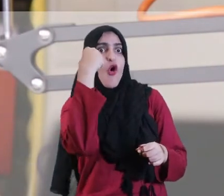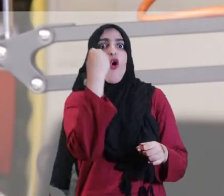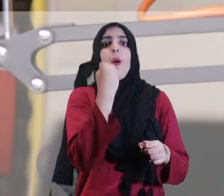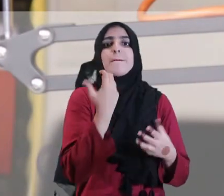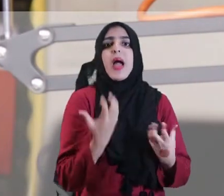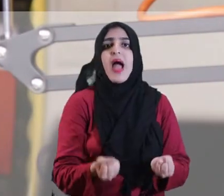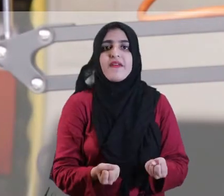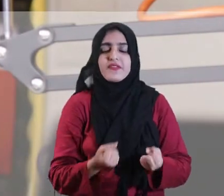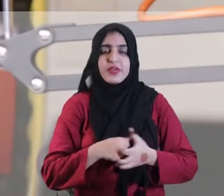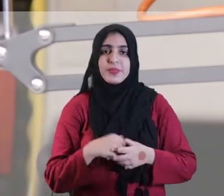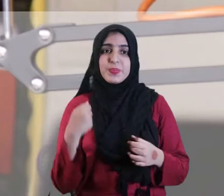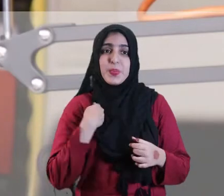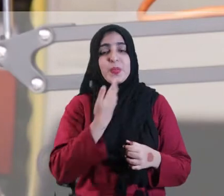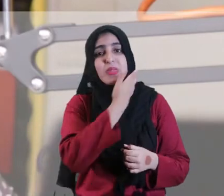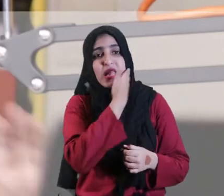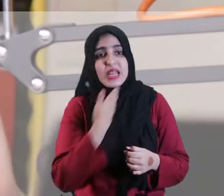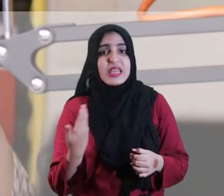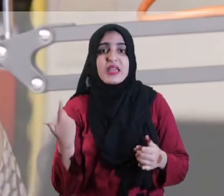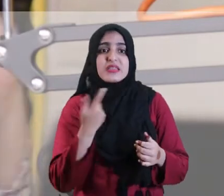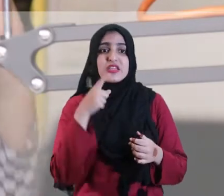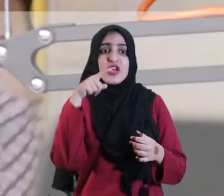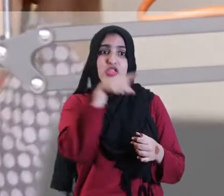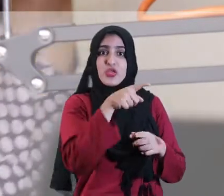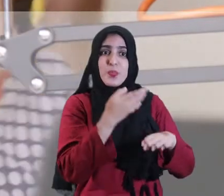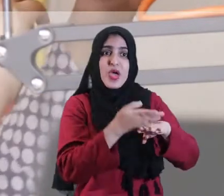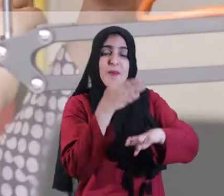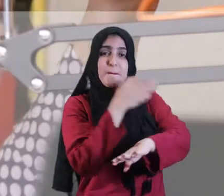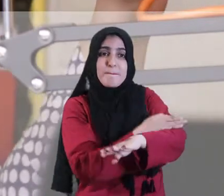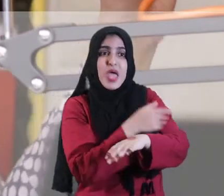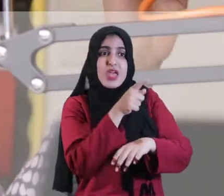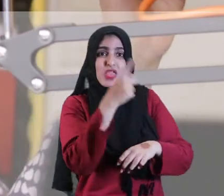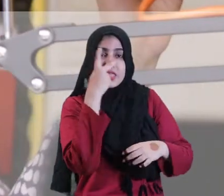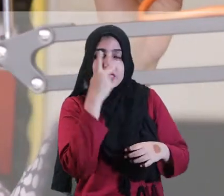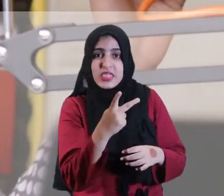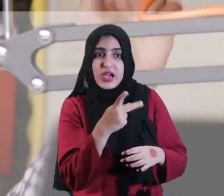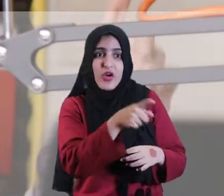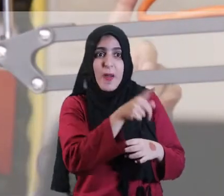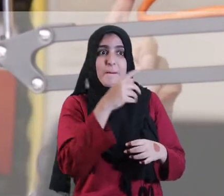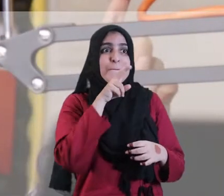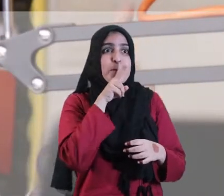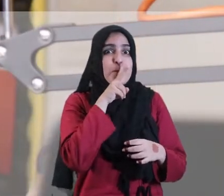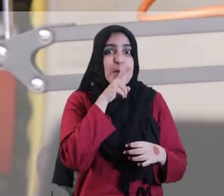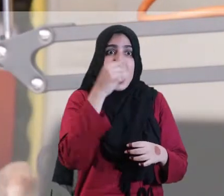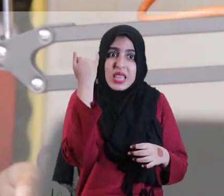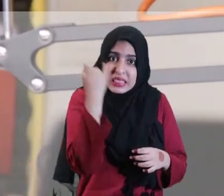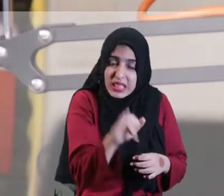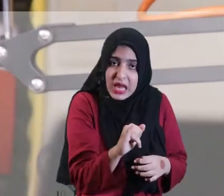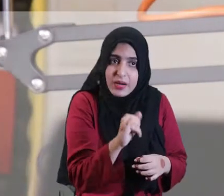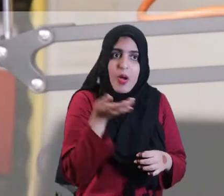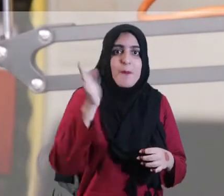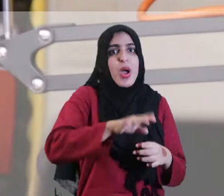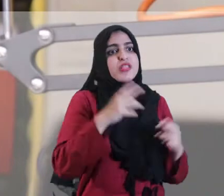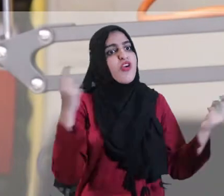योर्स यू बे ए गुड पर्सन